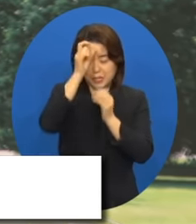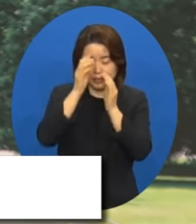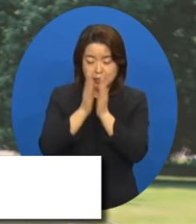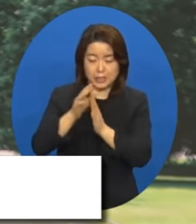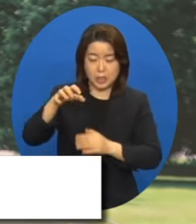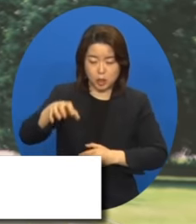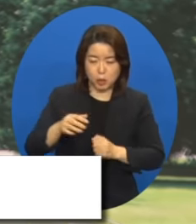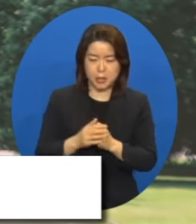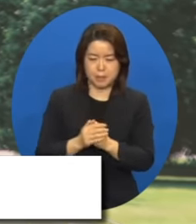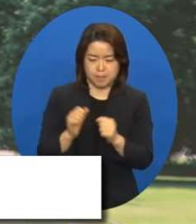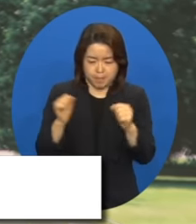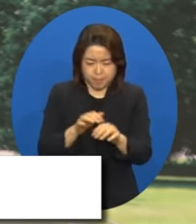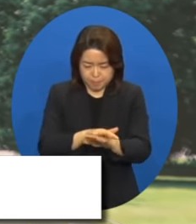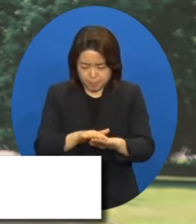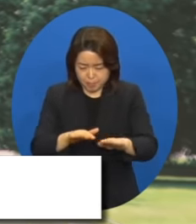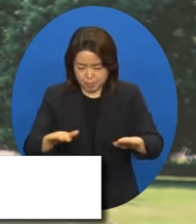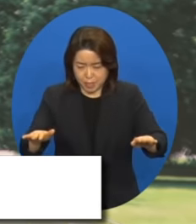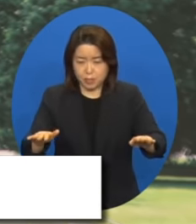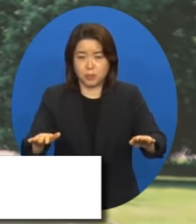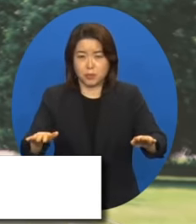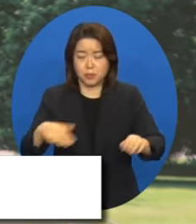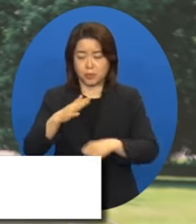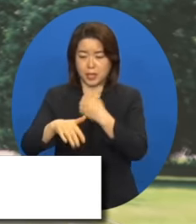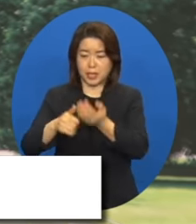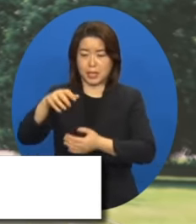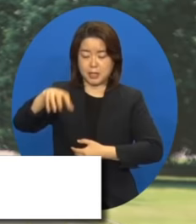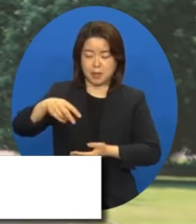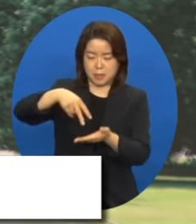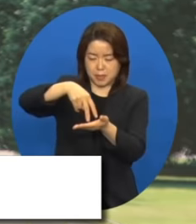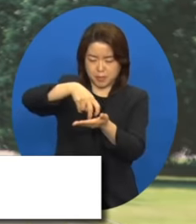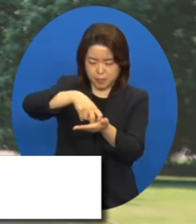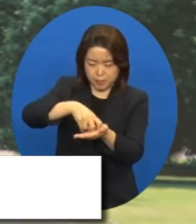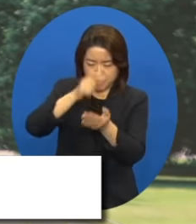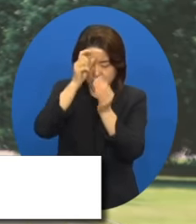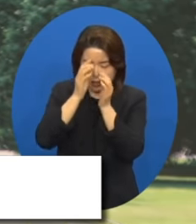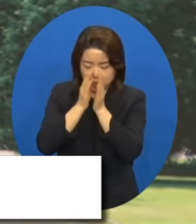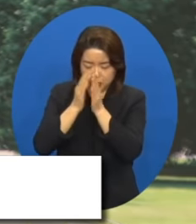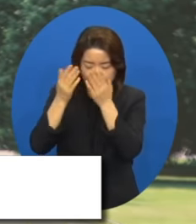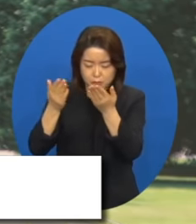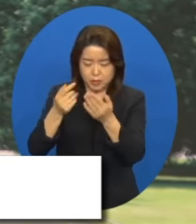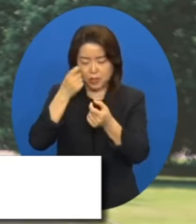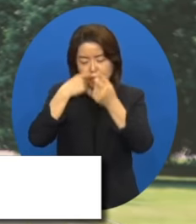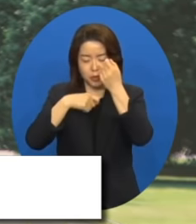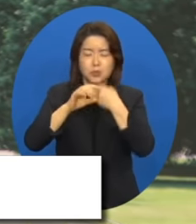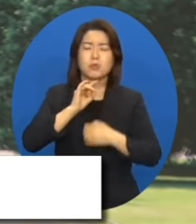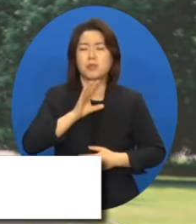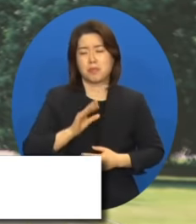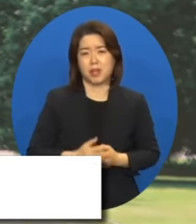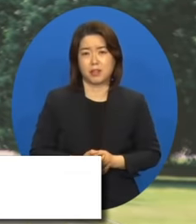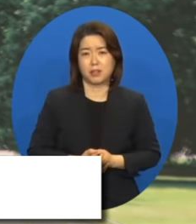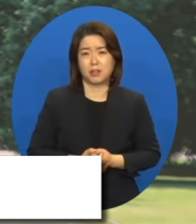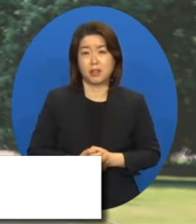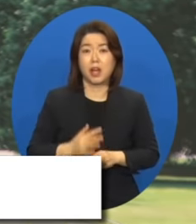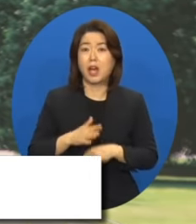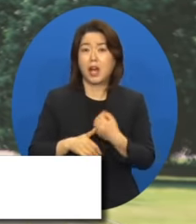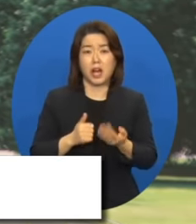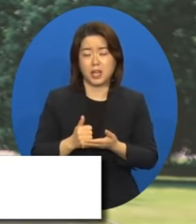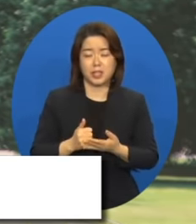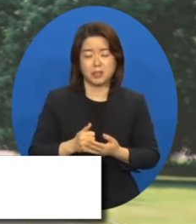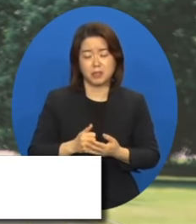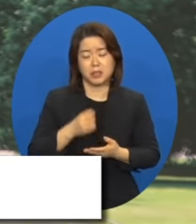찬 마루바닥에서 하나님 앞에 기도하는데 눈물밖에 안 나오더래요. 하나님 그냥